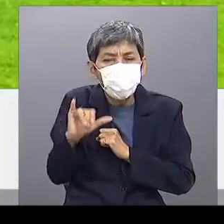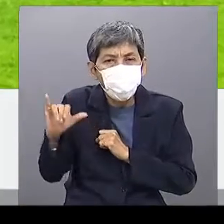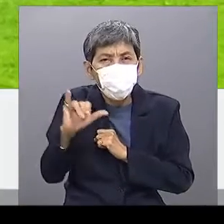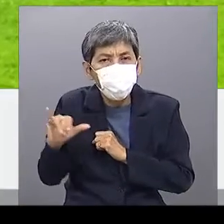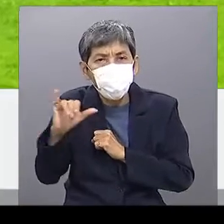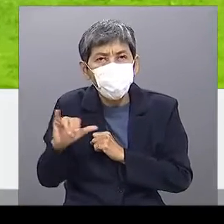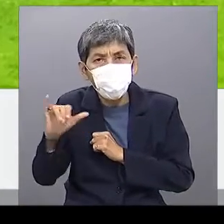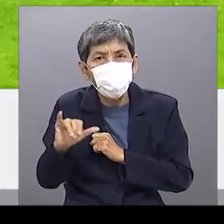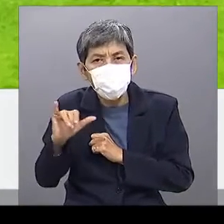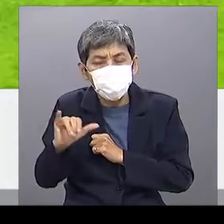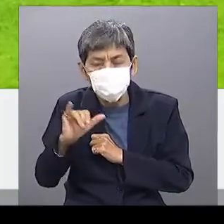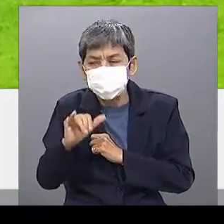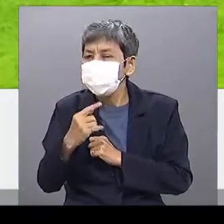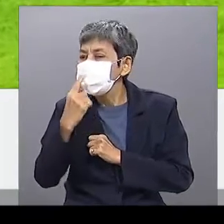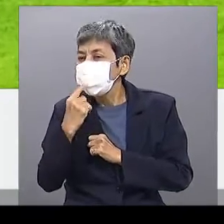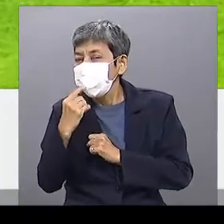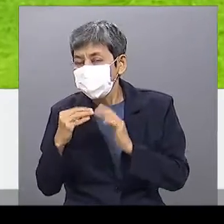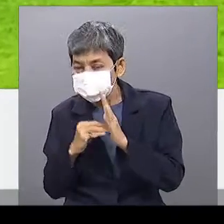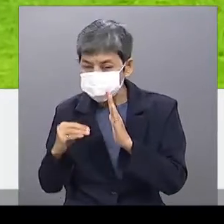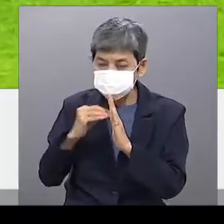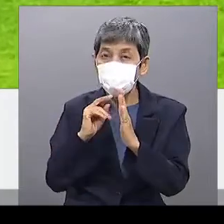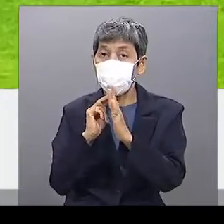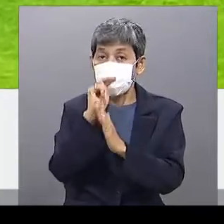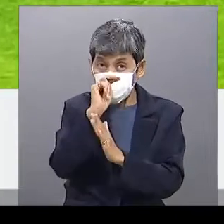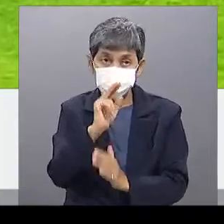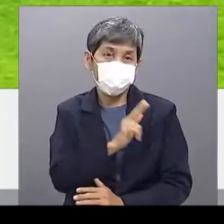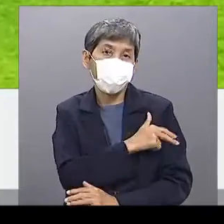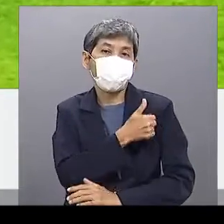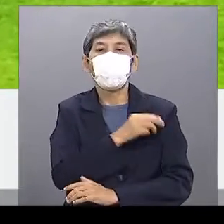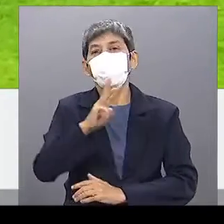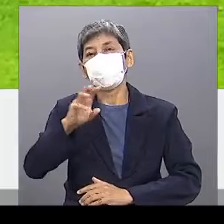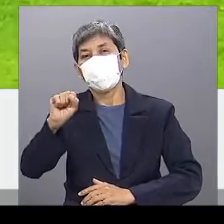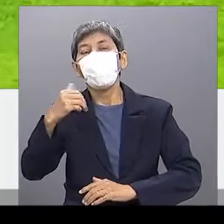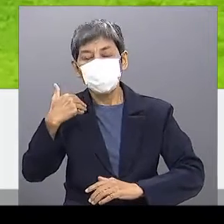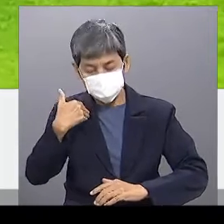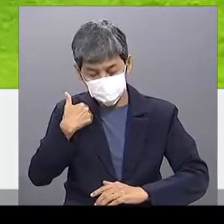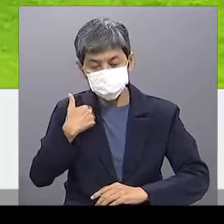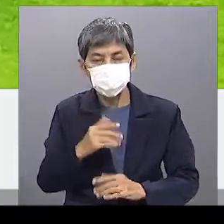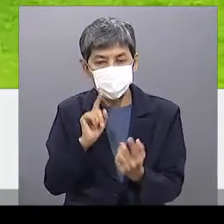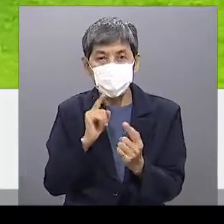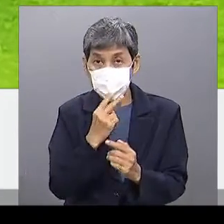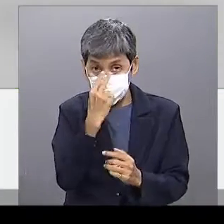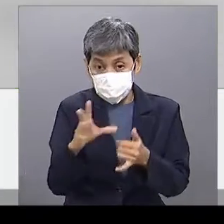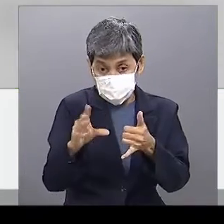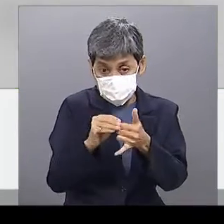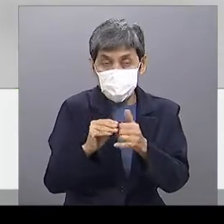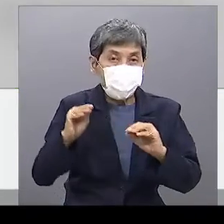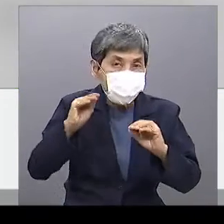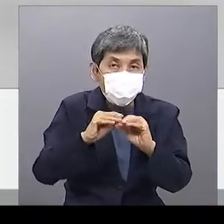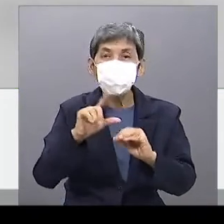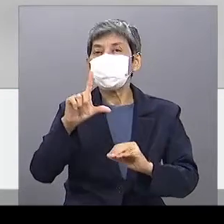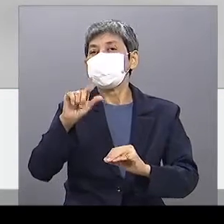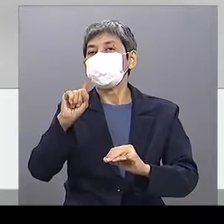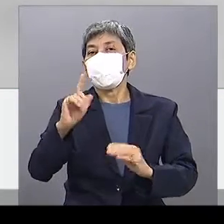ดแดงเข้มล่าสุดโรงพยาบาลเวียงสาแจ้งข้อมูลว่าพบผู้ติดเชื้อเพิ่มอีก21คนทั้งหม